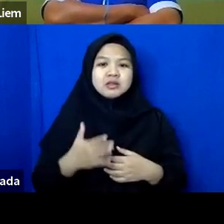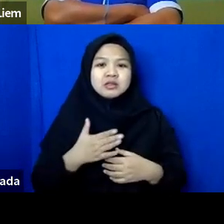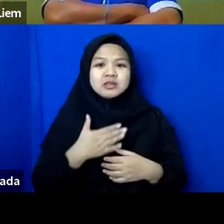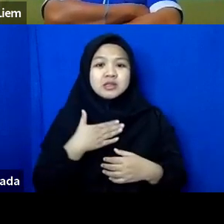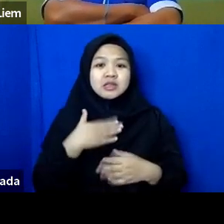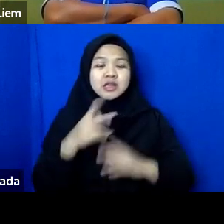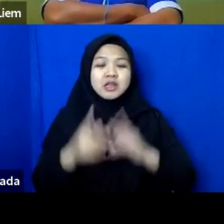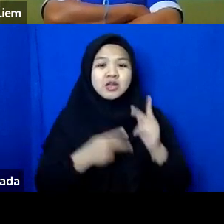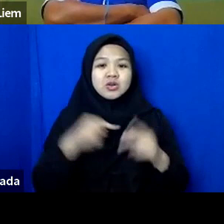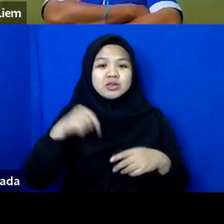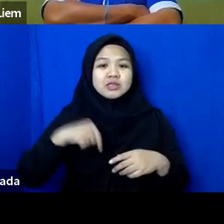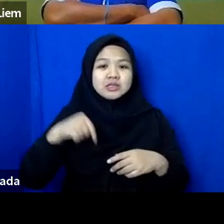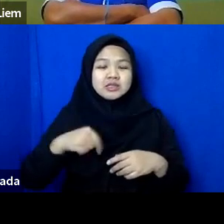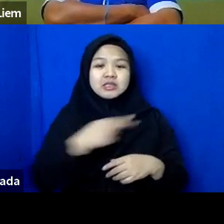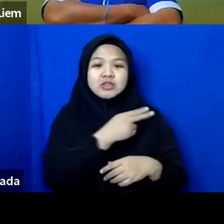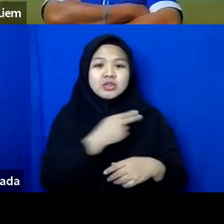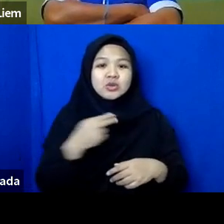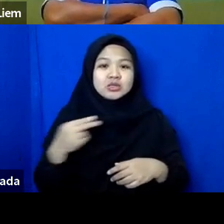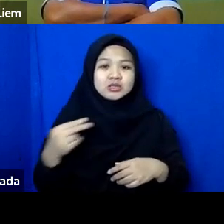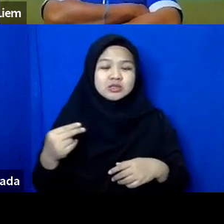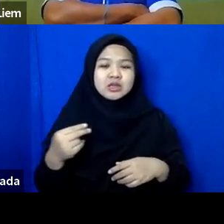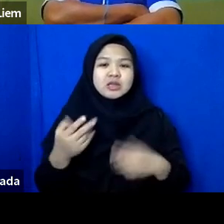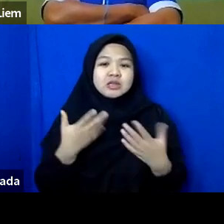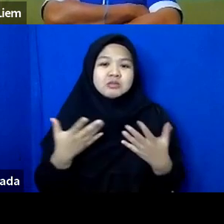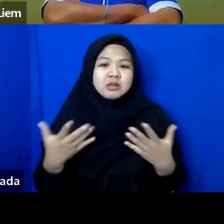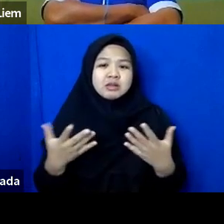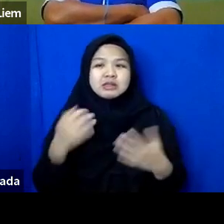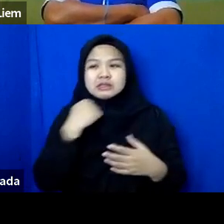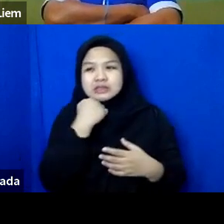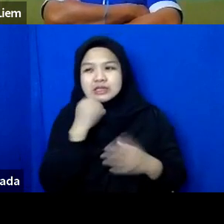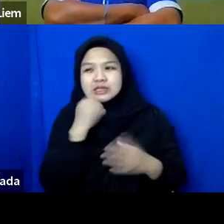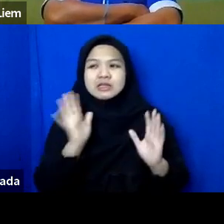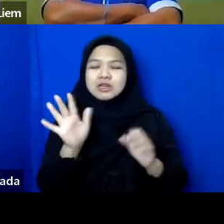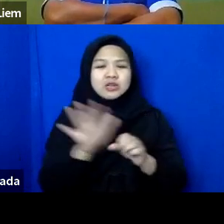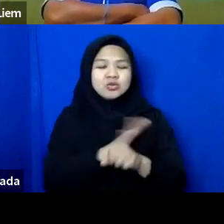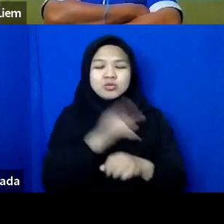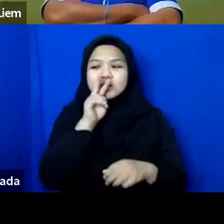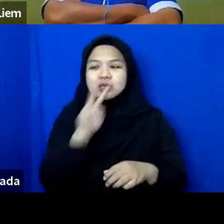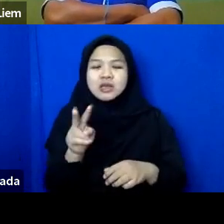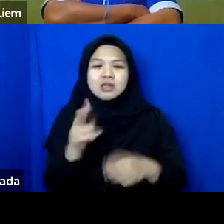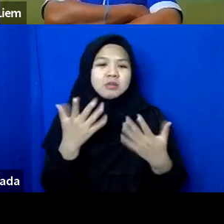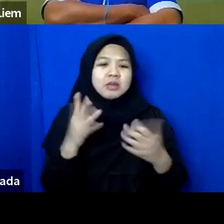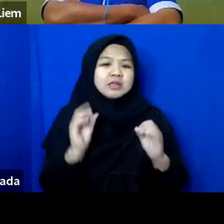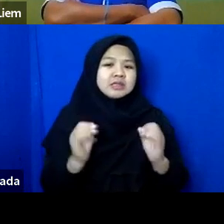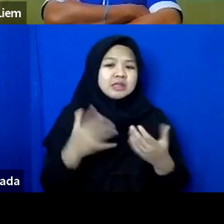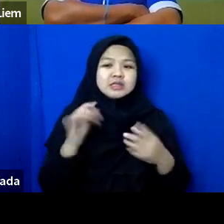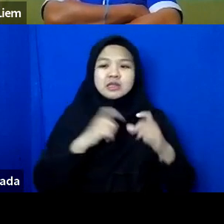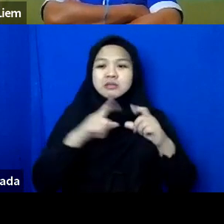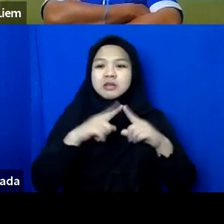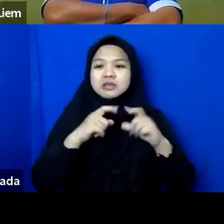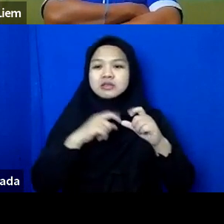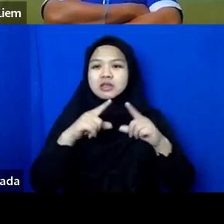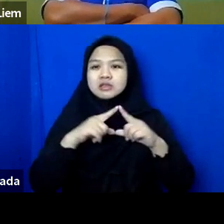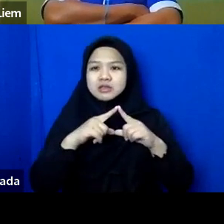kalau dimaksud disini tuh di kalau di Indonesia ya Gimana ya sedih aja nggak cukup ya gitu melihat Apa yang terjadi sama Salsa